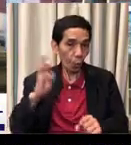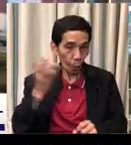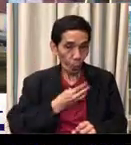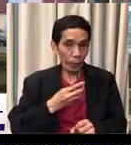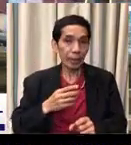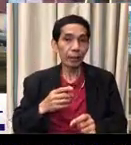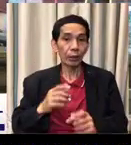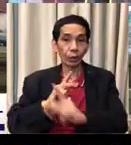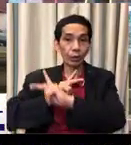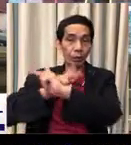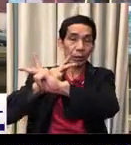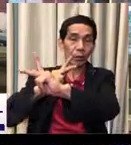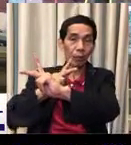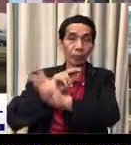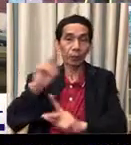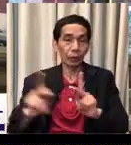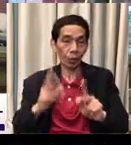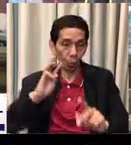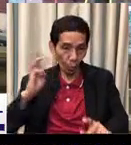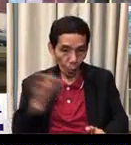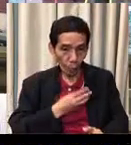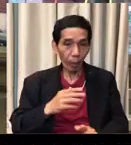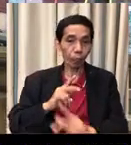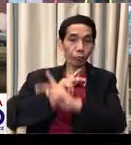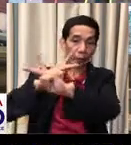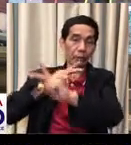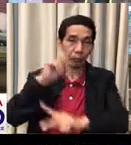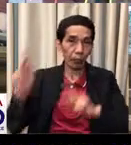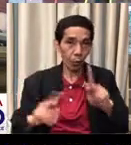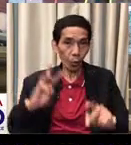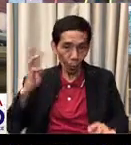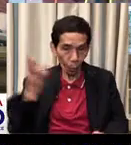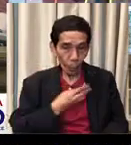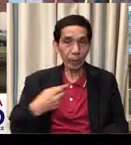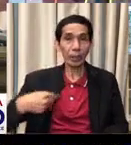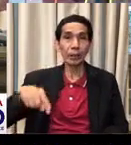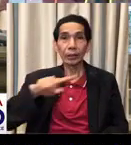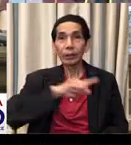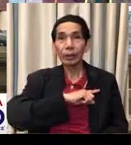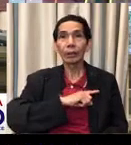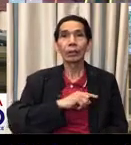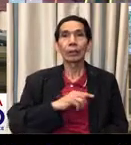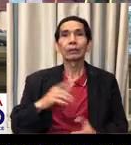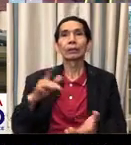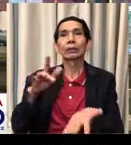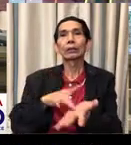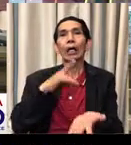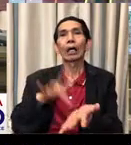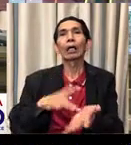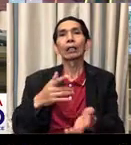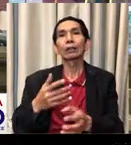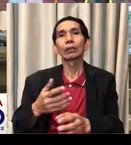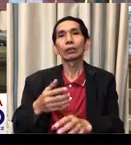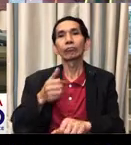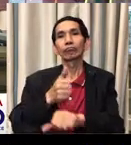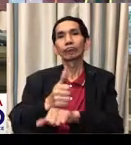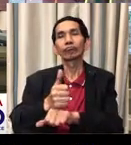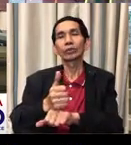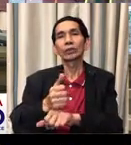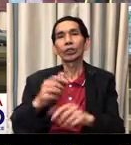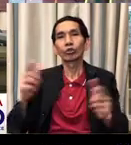ang tagapagtanggol ng tao? Kami tagaprotekta ng tao? O kami pa ang abuso doon sa mga maliliit na